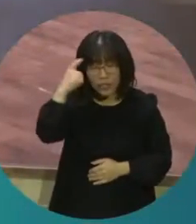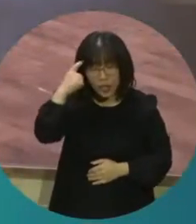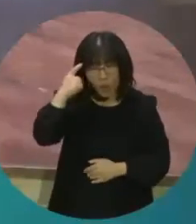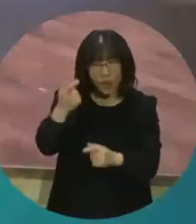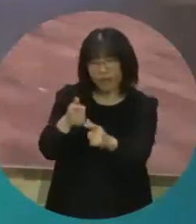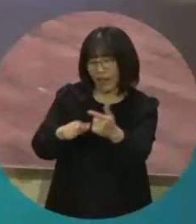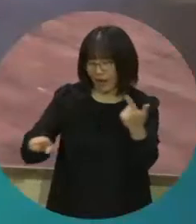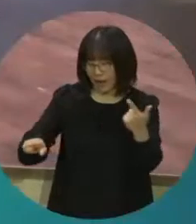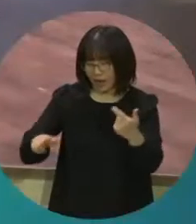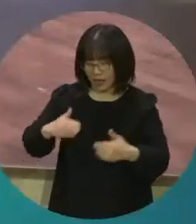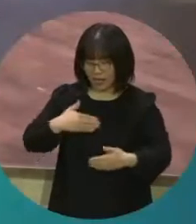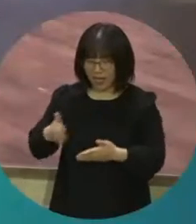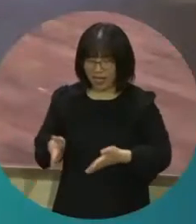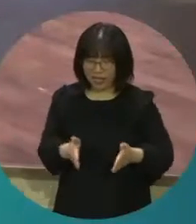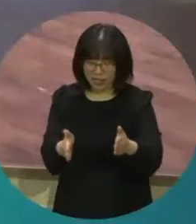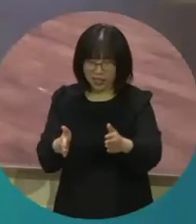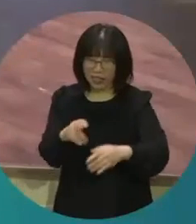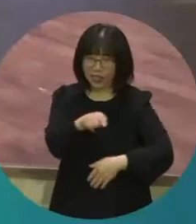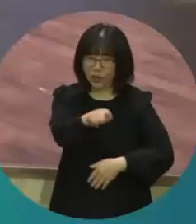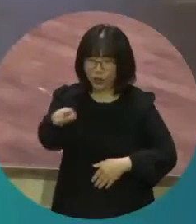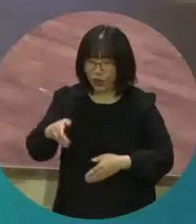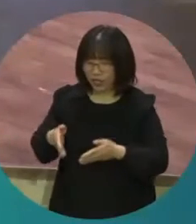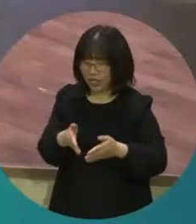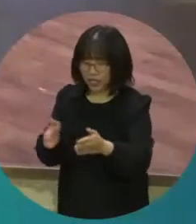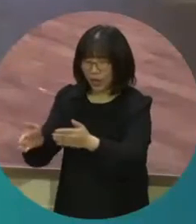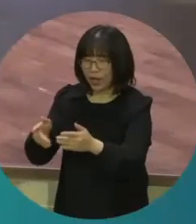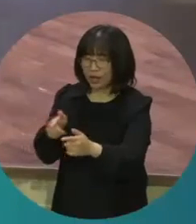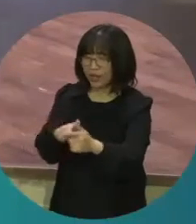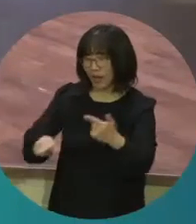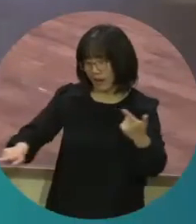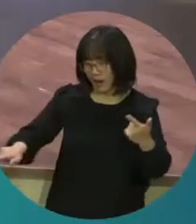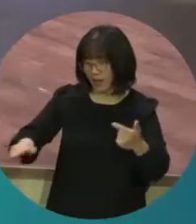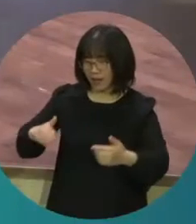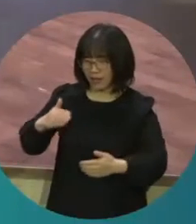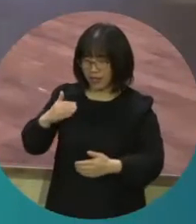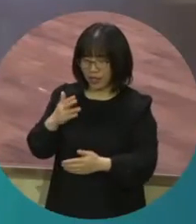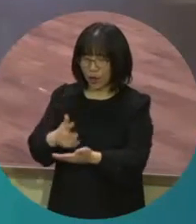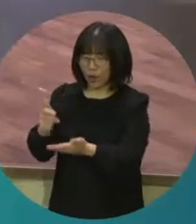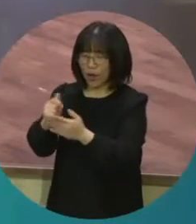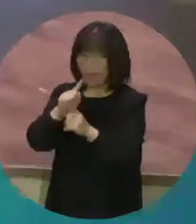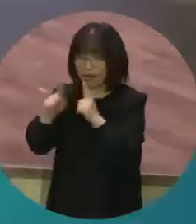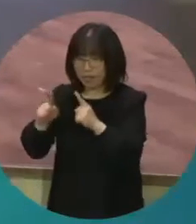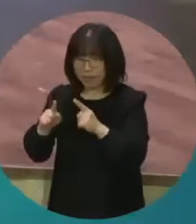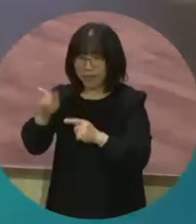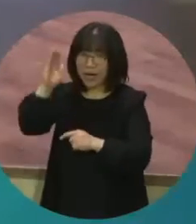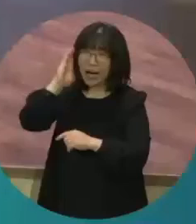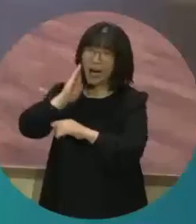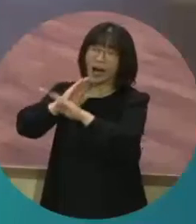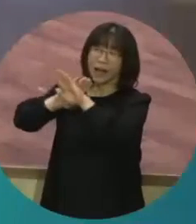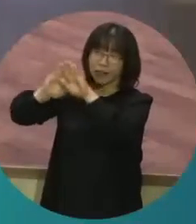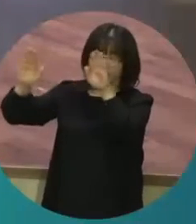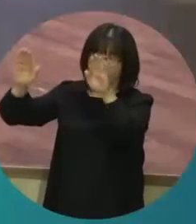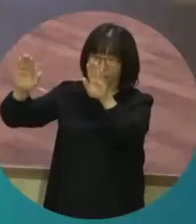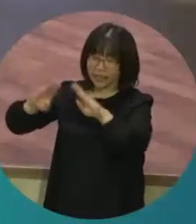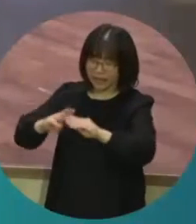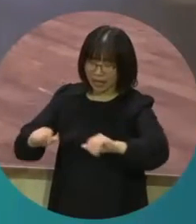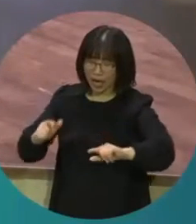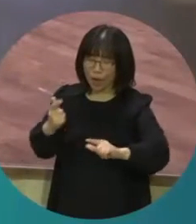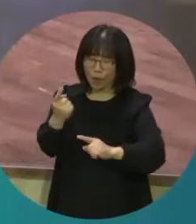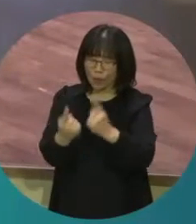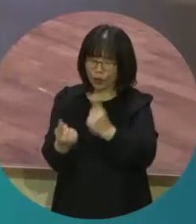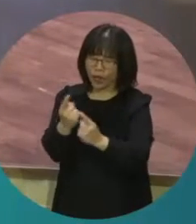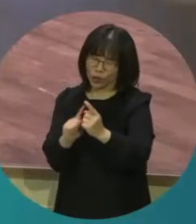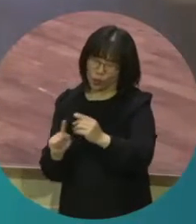내 길은 너희 길과 다름이라. 여호와의 말씀이니라. 이는 하늘이 땅보다 높음 같이 내 길은 너희의 길보다